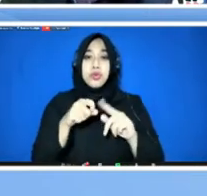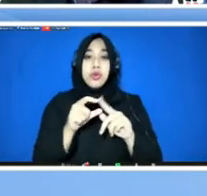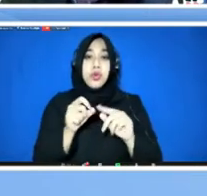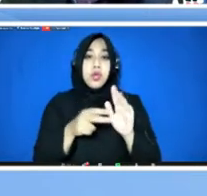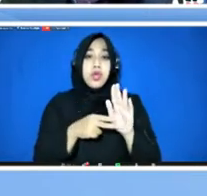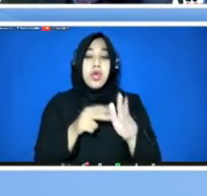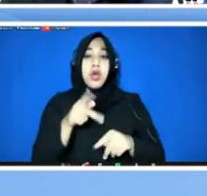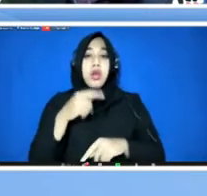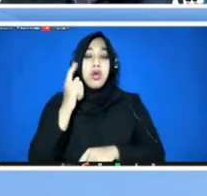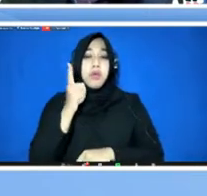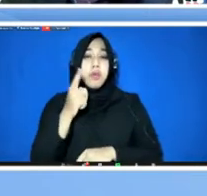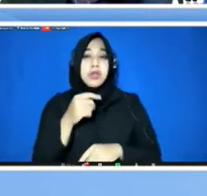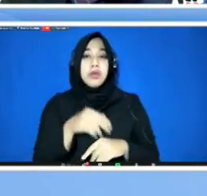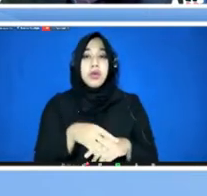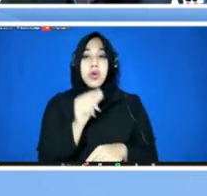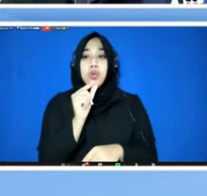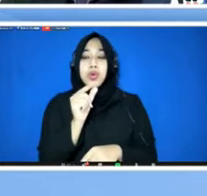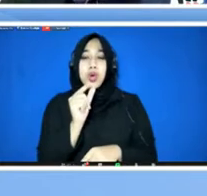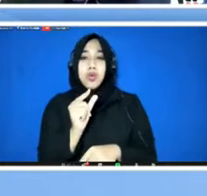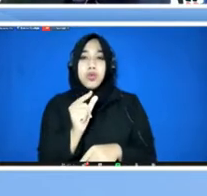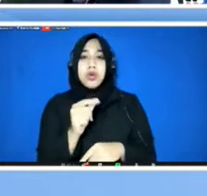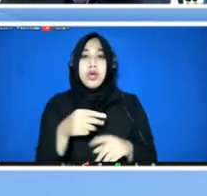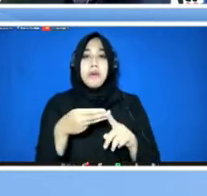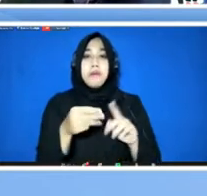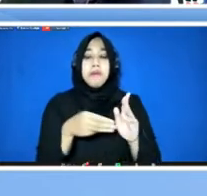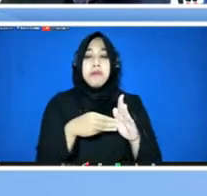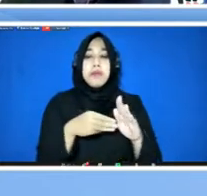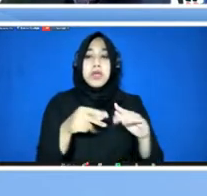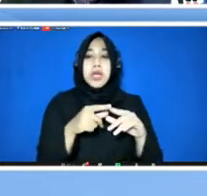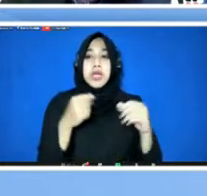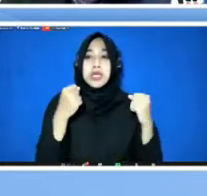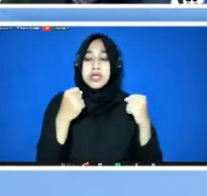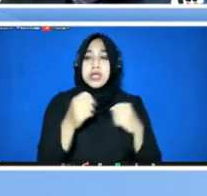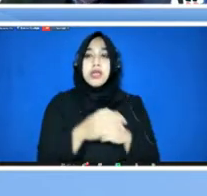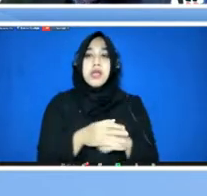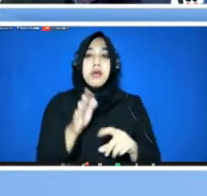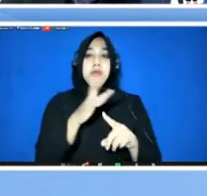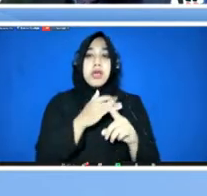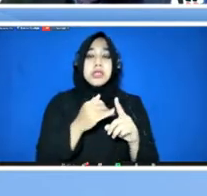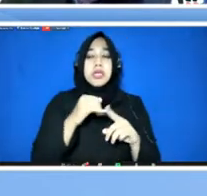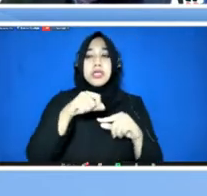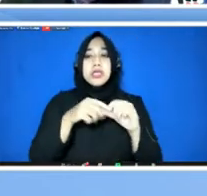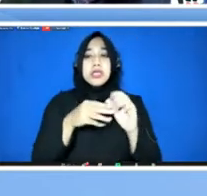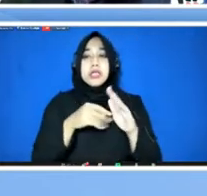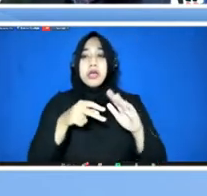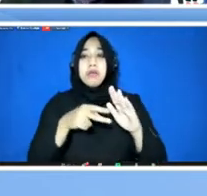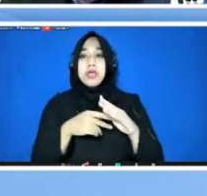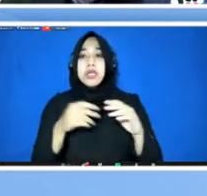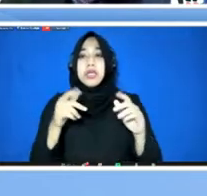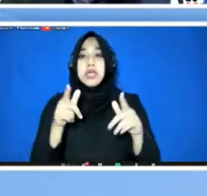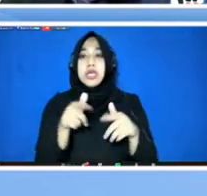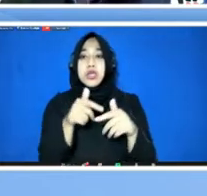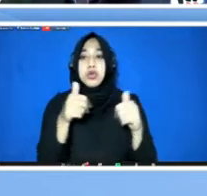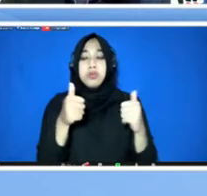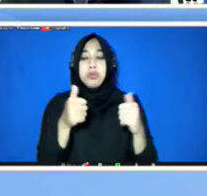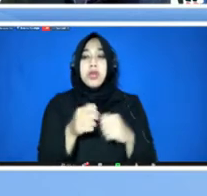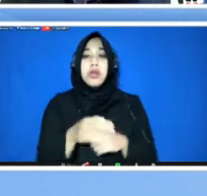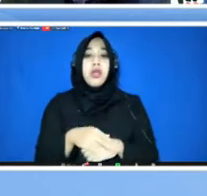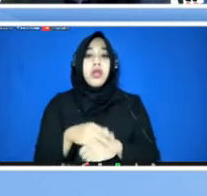apabila pemerintah menggunakan undang-undang kekarantinaan kesehatan sehingga masyarakat terjamin kehidupannya selama lockdown dan